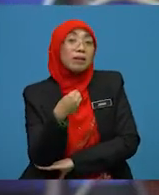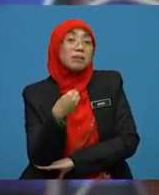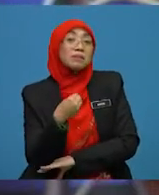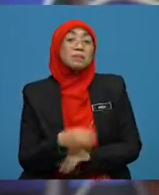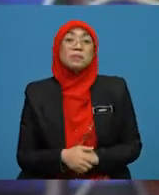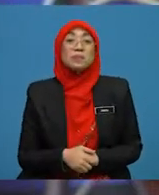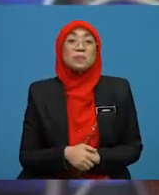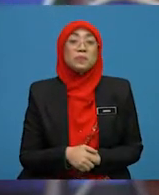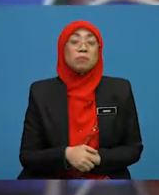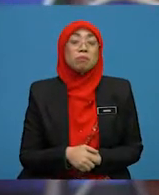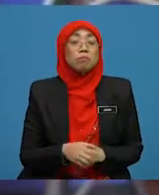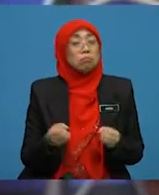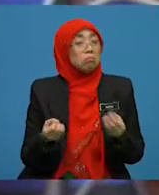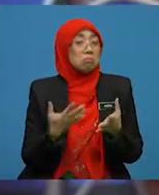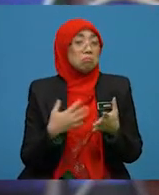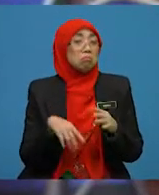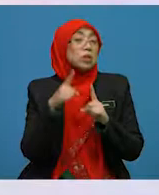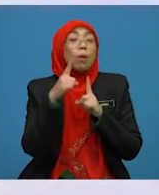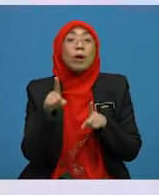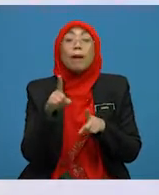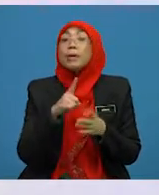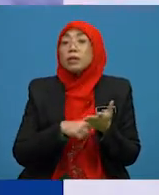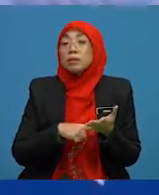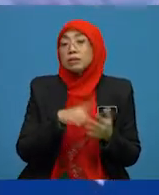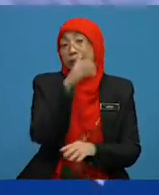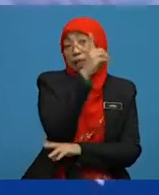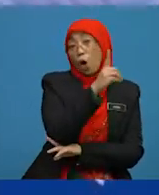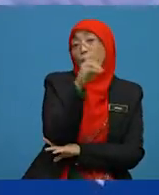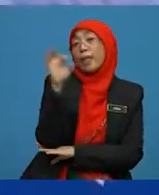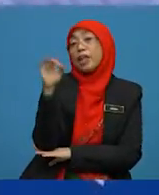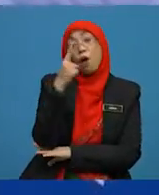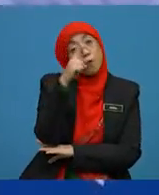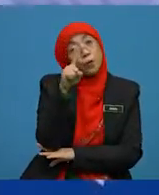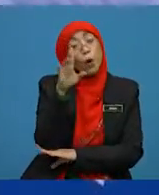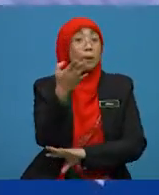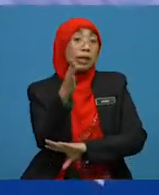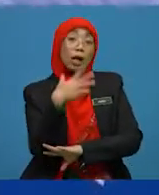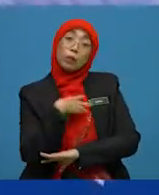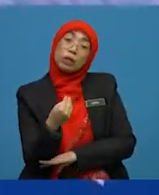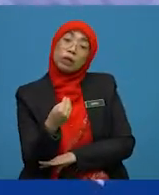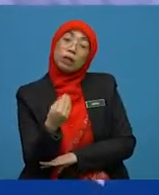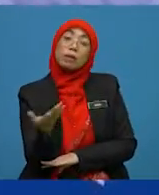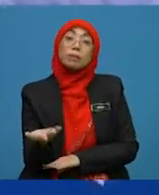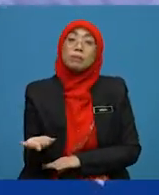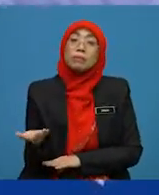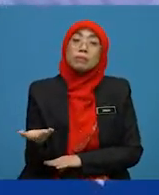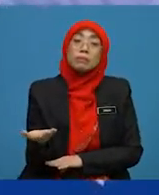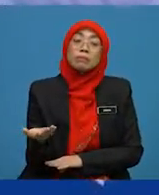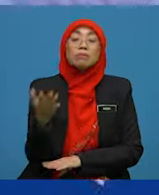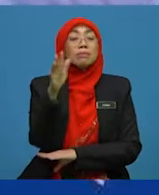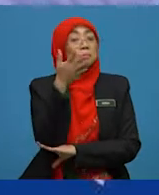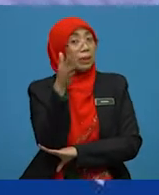Cadangan jawapan ialah makna denotatif bagi perkataan bendera putih ialah